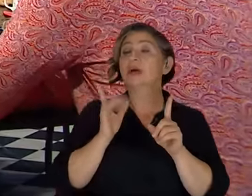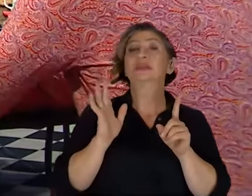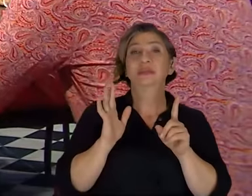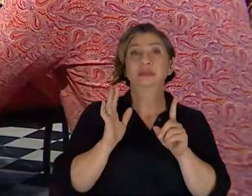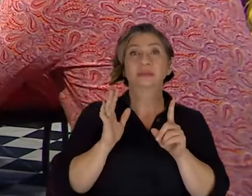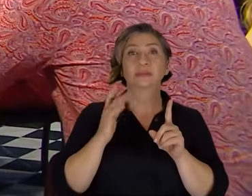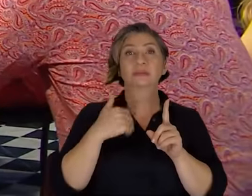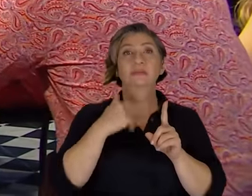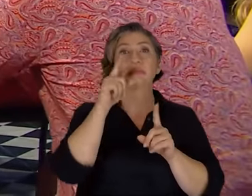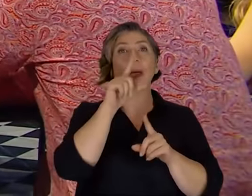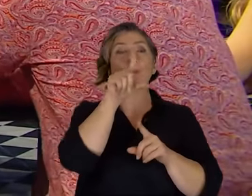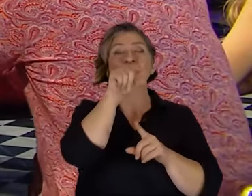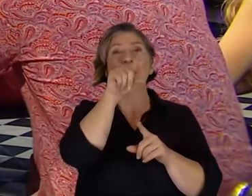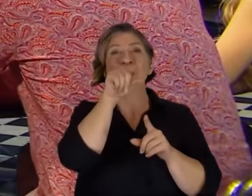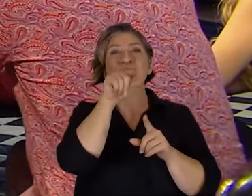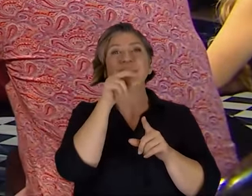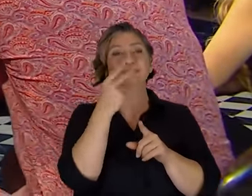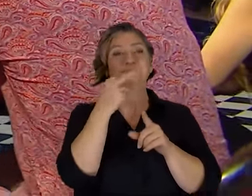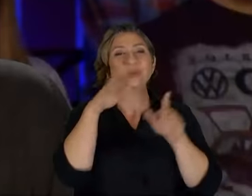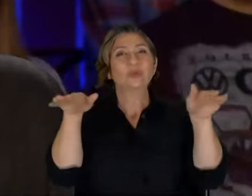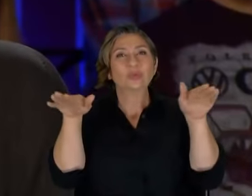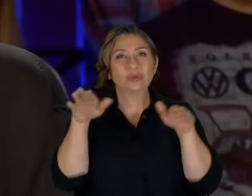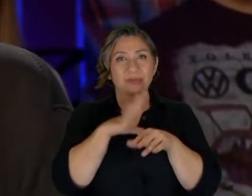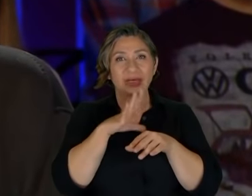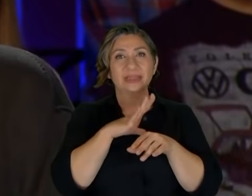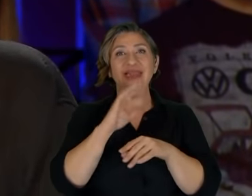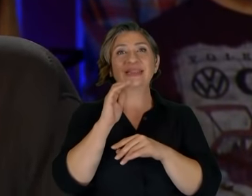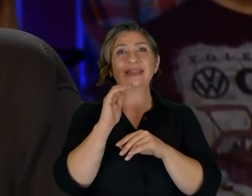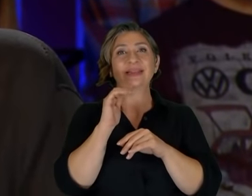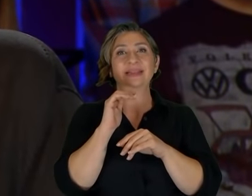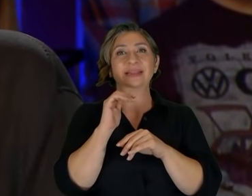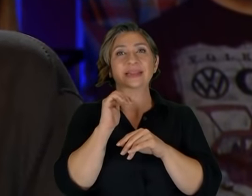sarılıyor. Bizim bir papağanımız vardı. Ne zaman